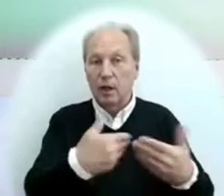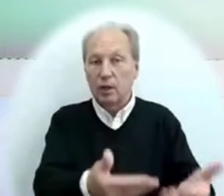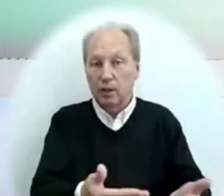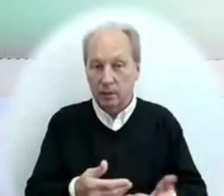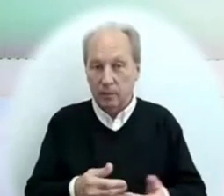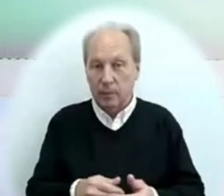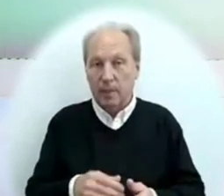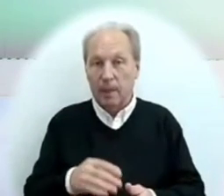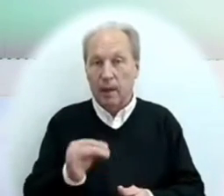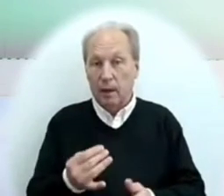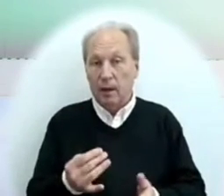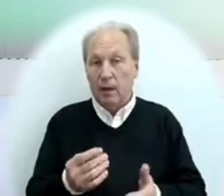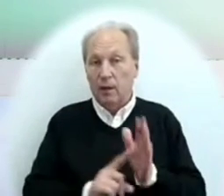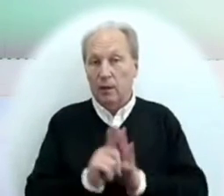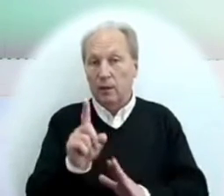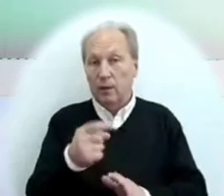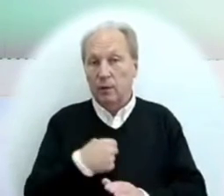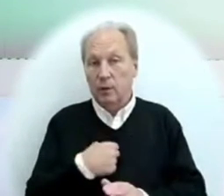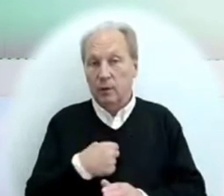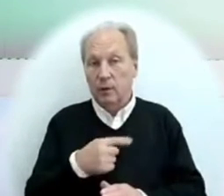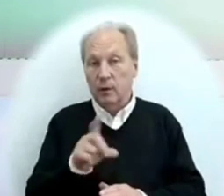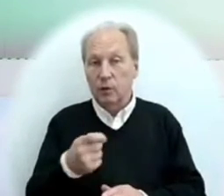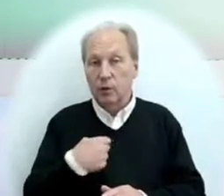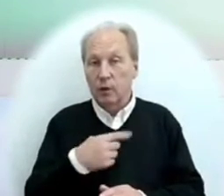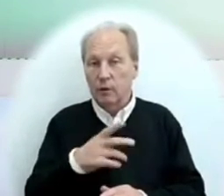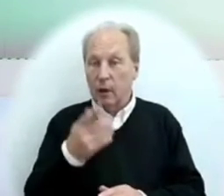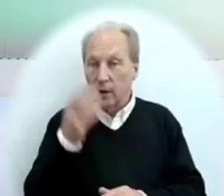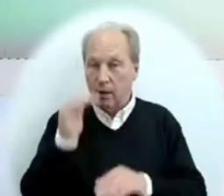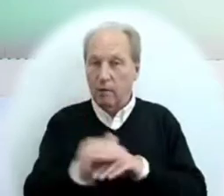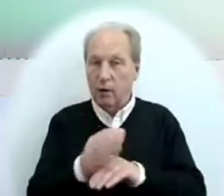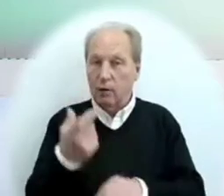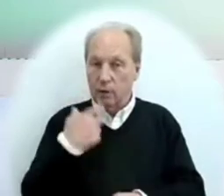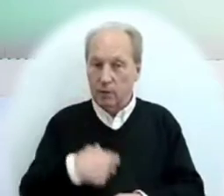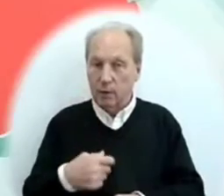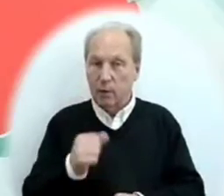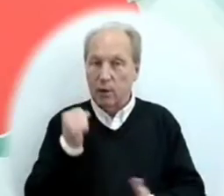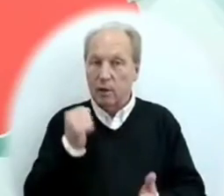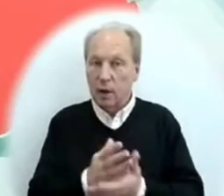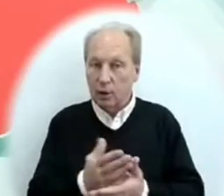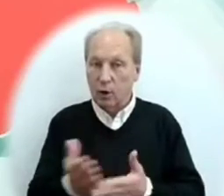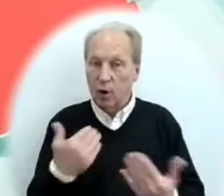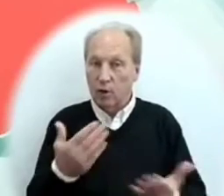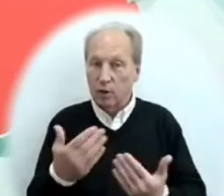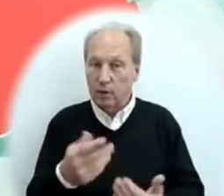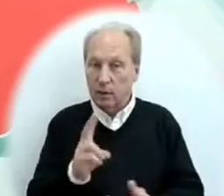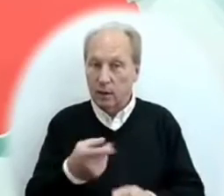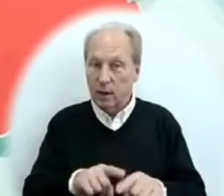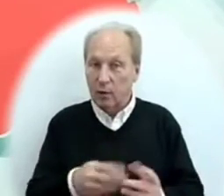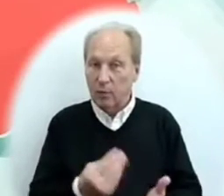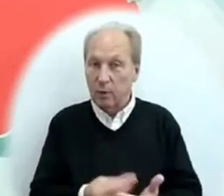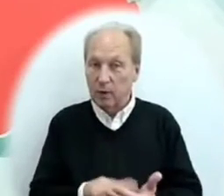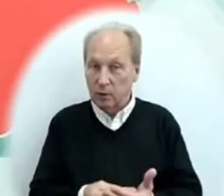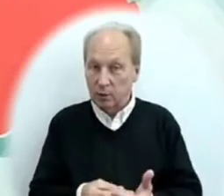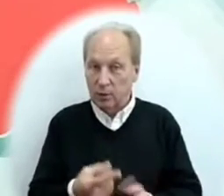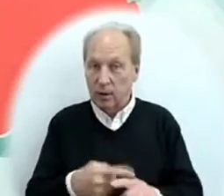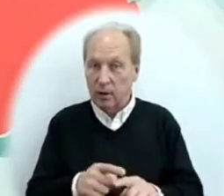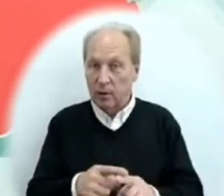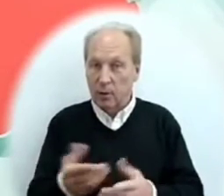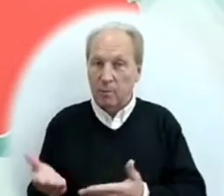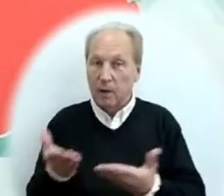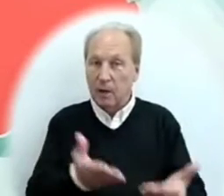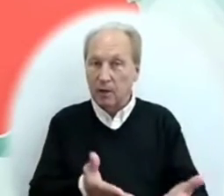значит, я сразу, вот я за что себя сильно хвалю, за то, что я сразу отнеслась к этому бизнесу, к этому предложению,